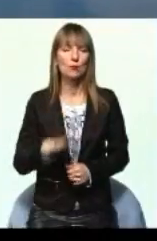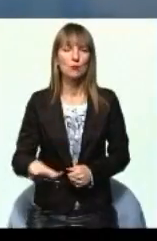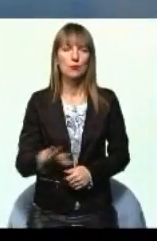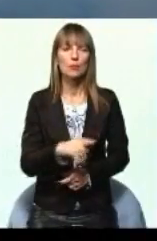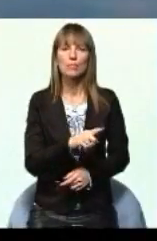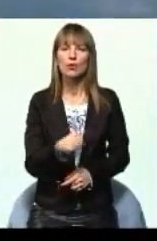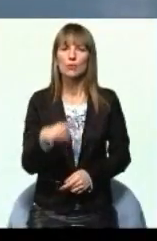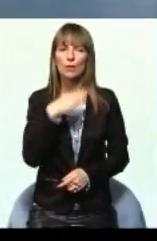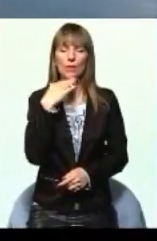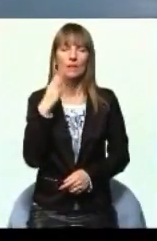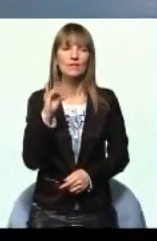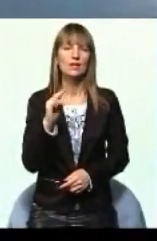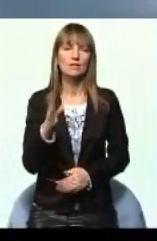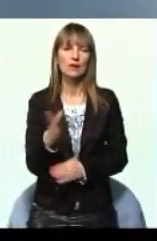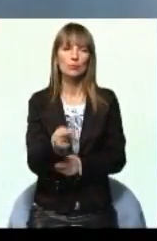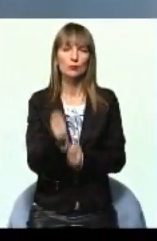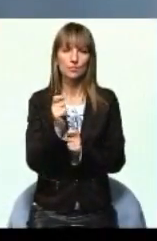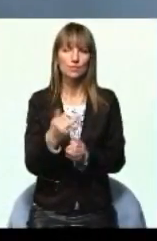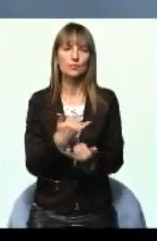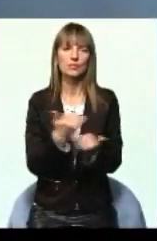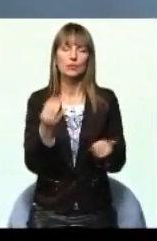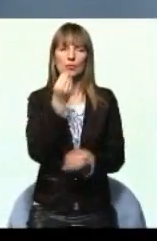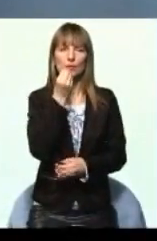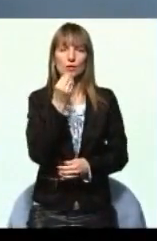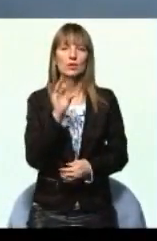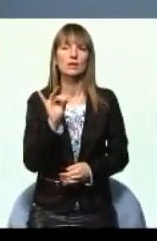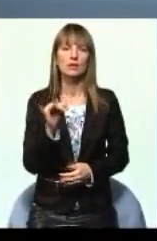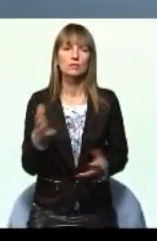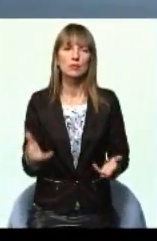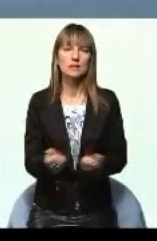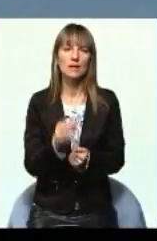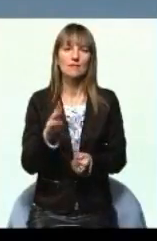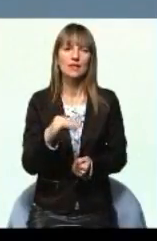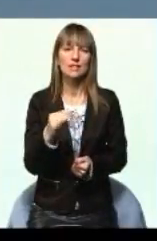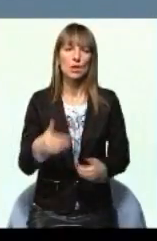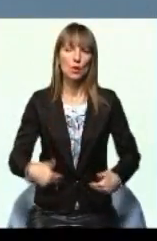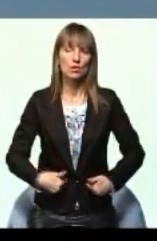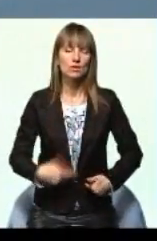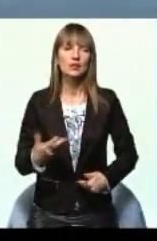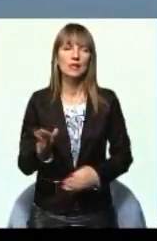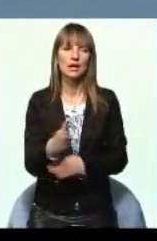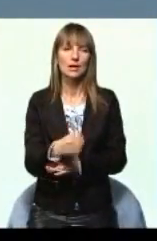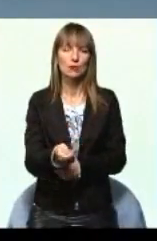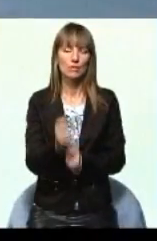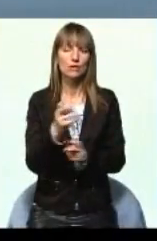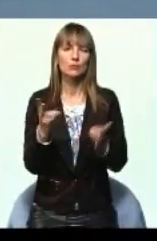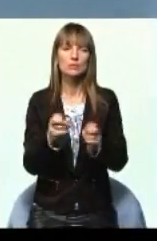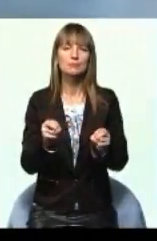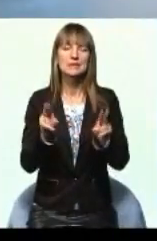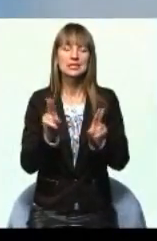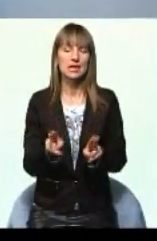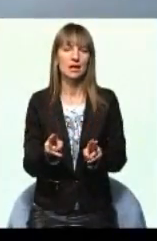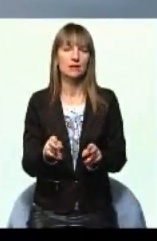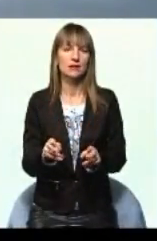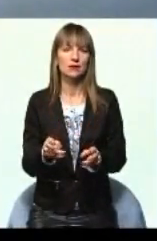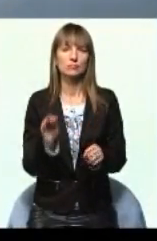багатьох віків риболовля забезпечувала людство продовольством і навіть рятувала від голоду. Для риболовлі необхідні спеціальні знаряддя,